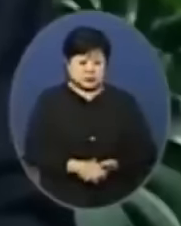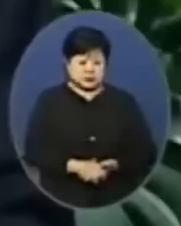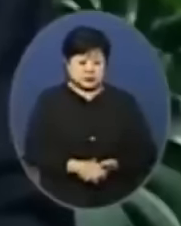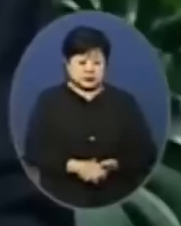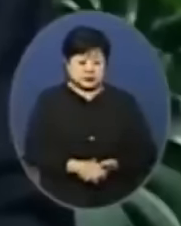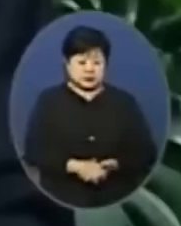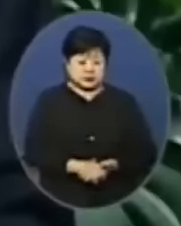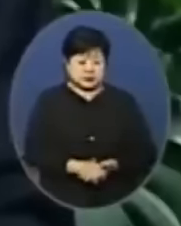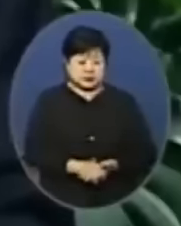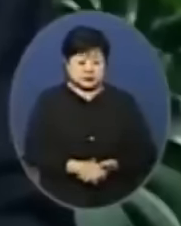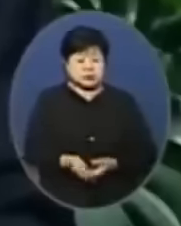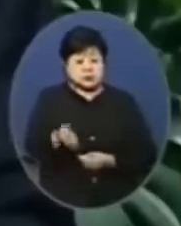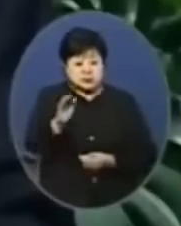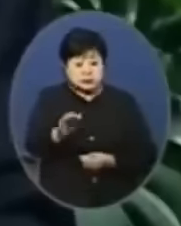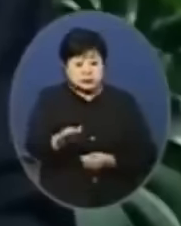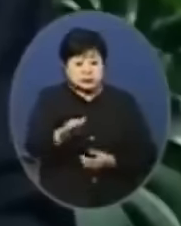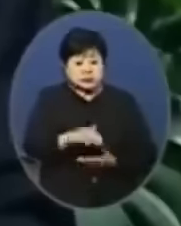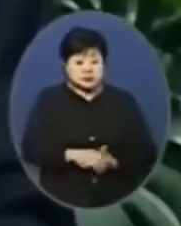그런데